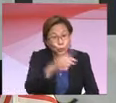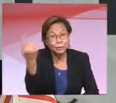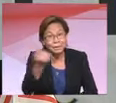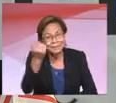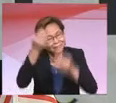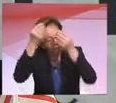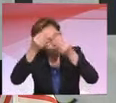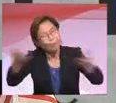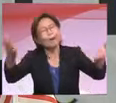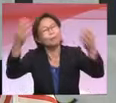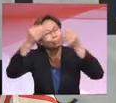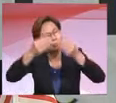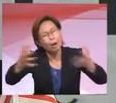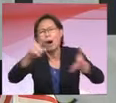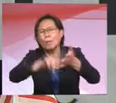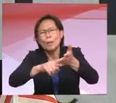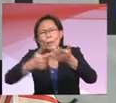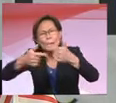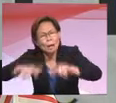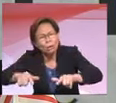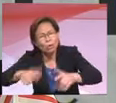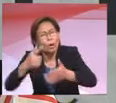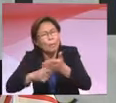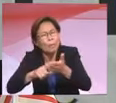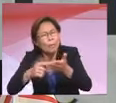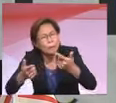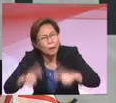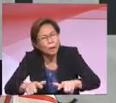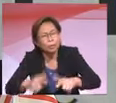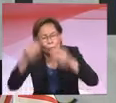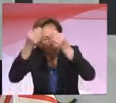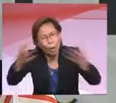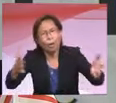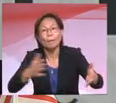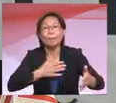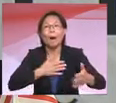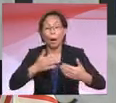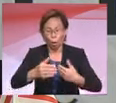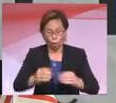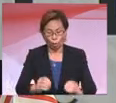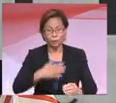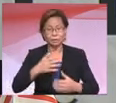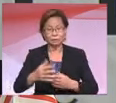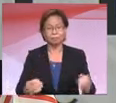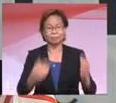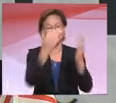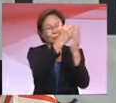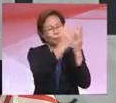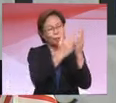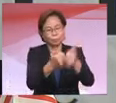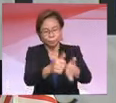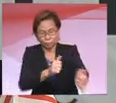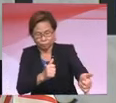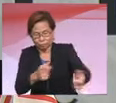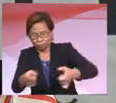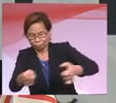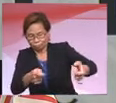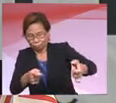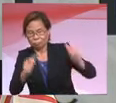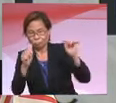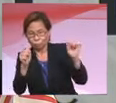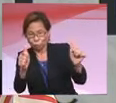sentiasa dimaklumkan sebarang perkembangan terkini dan Kementerian akan memastikan langkah pencegahan dan kawalan yang